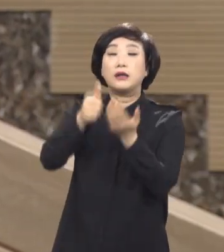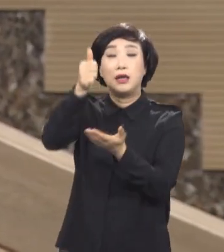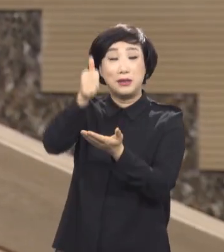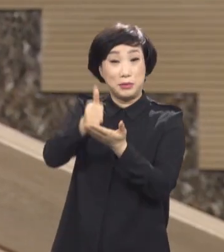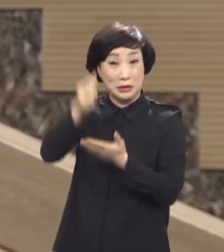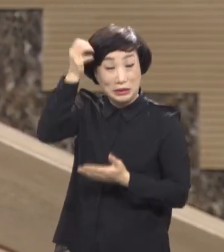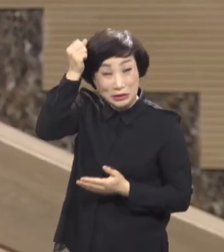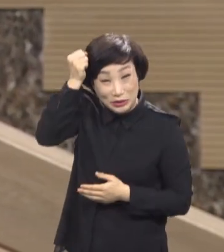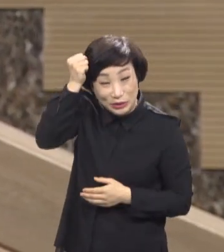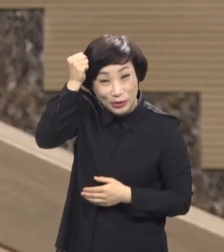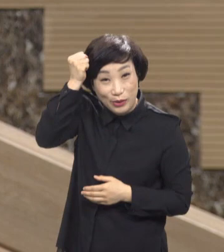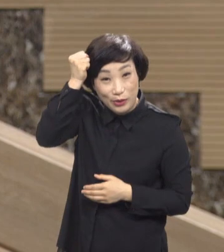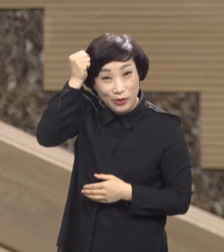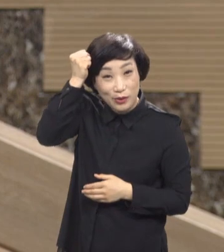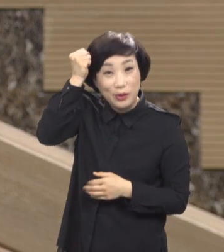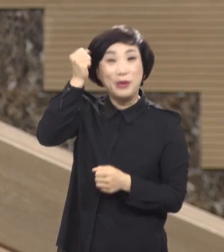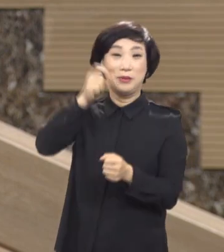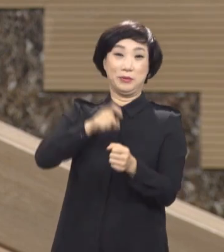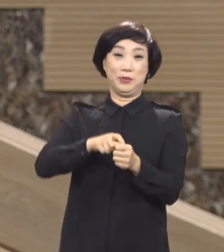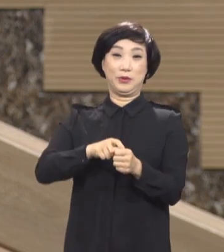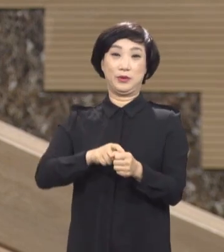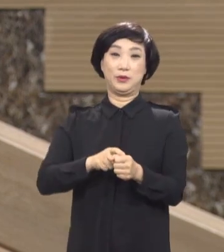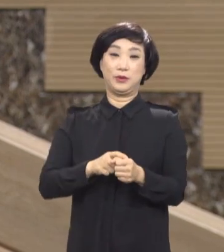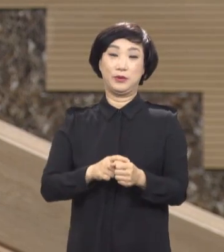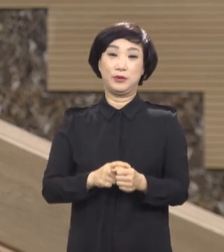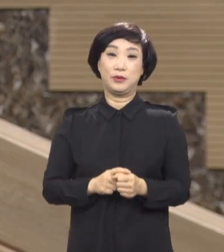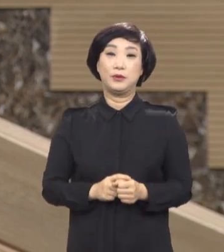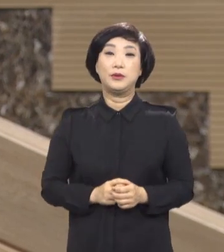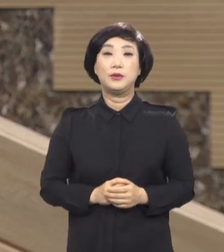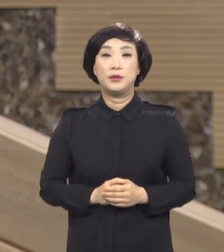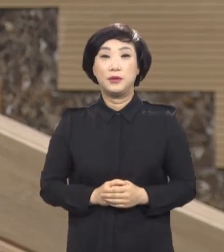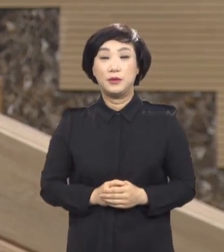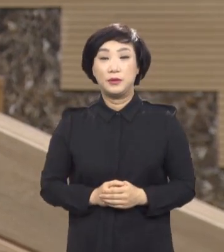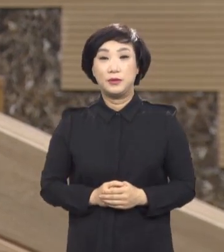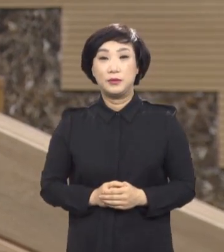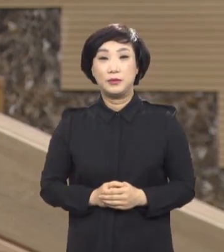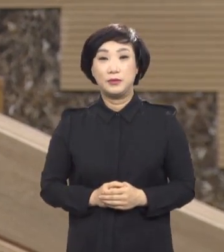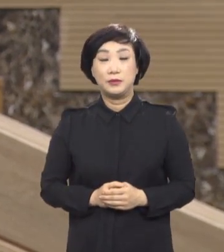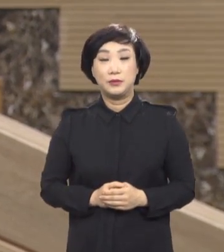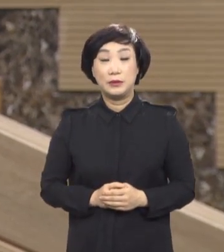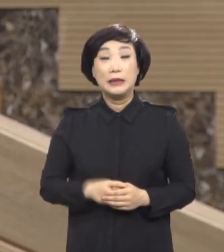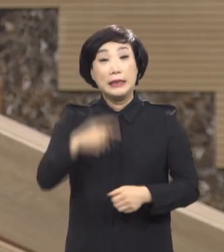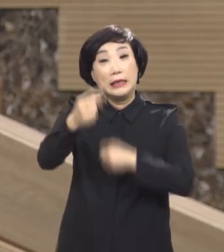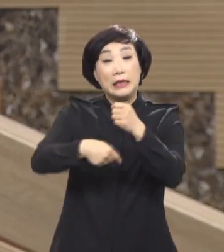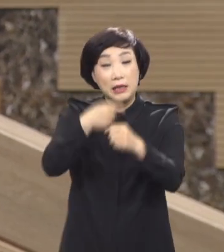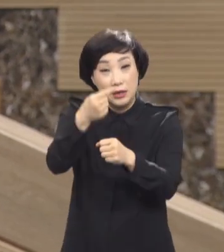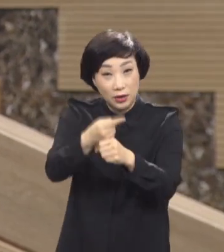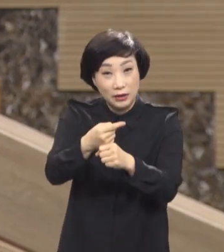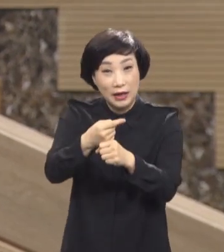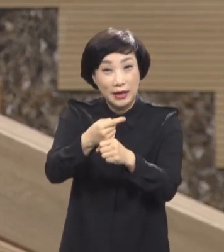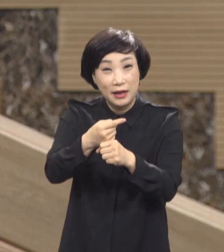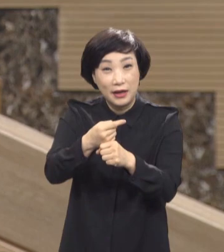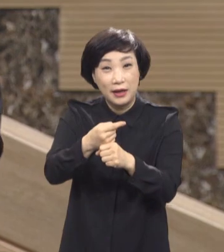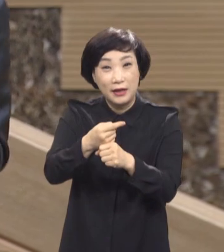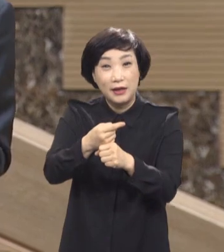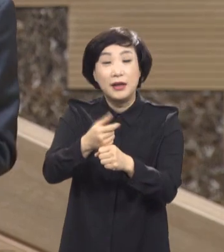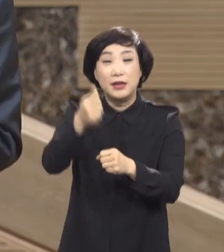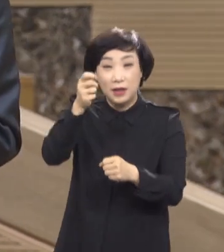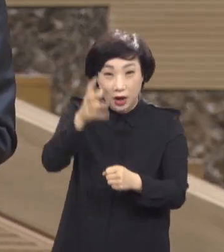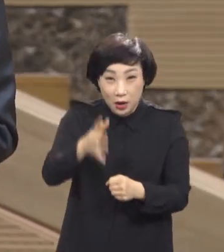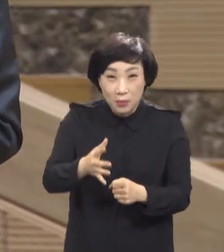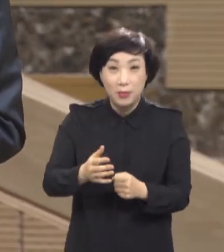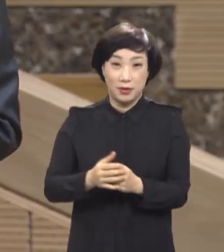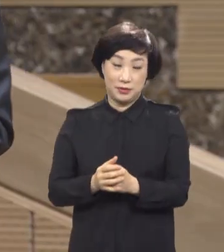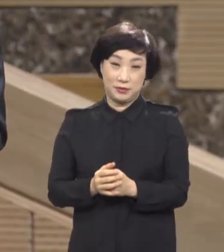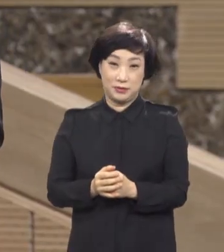기억하게 만들기 위하여 빌려님은 여러 차례씩